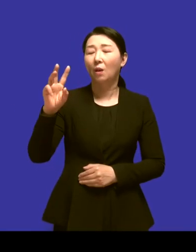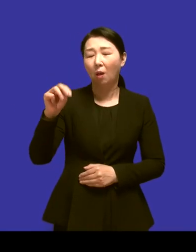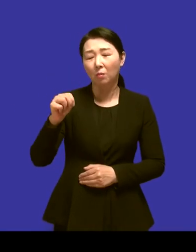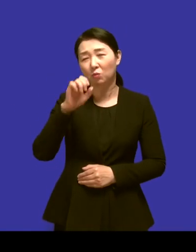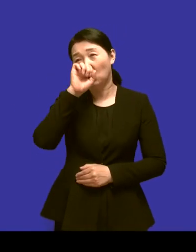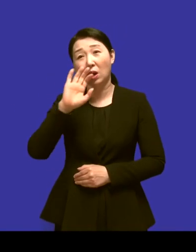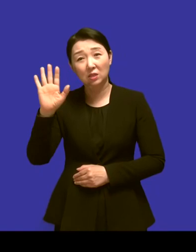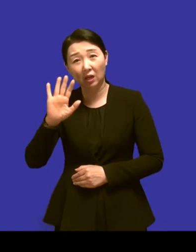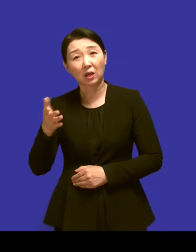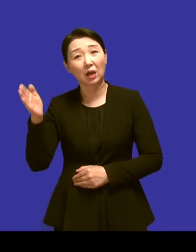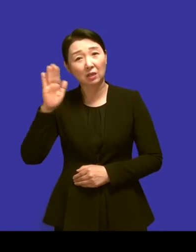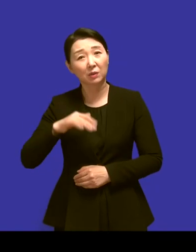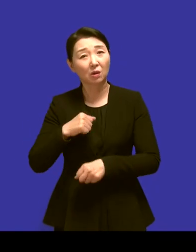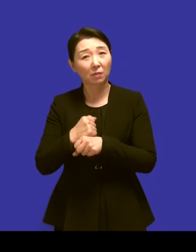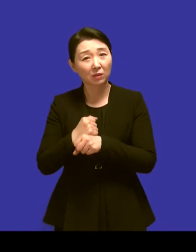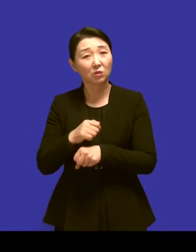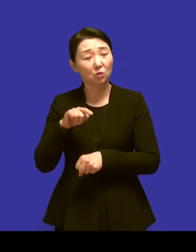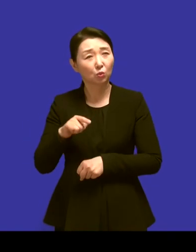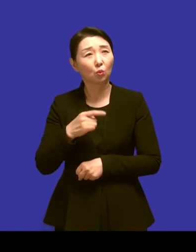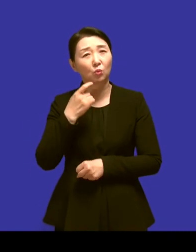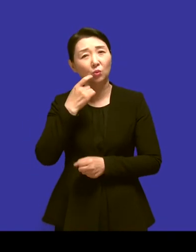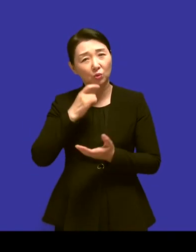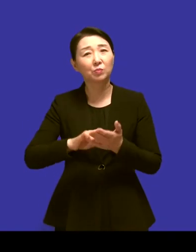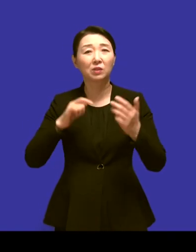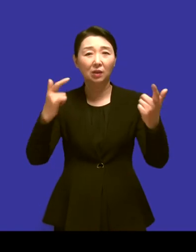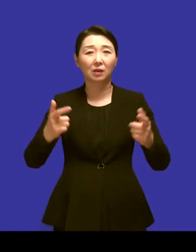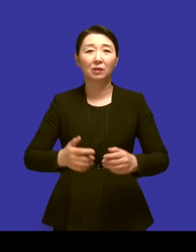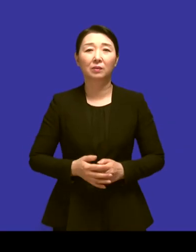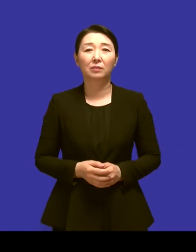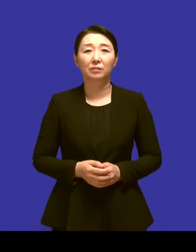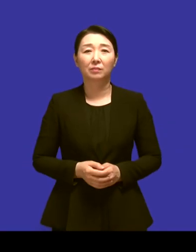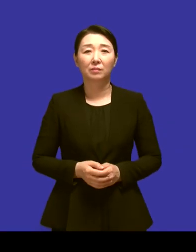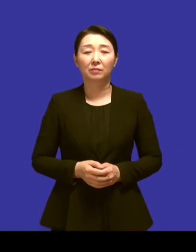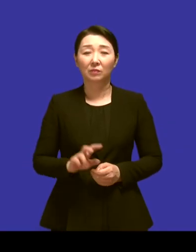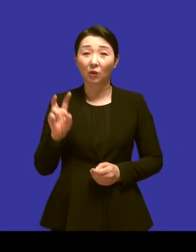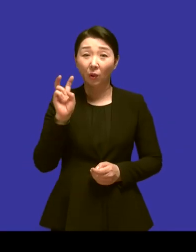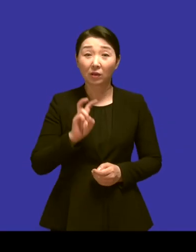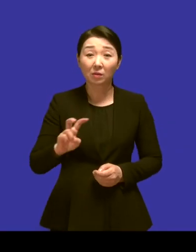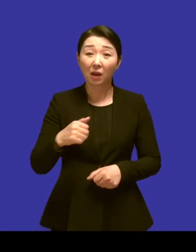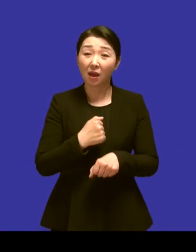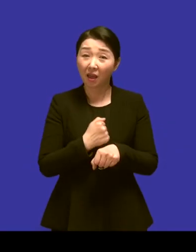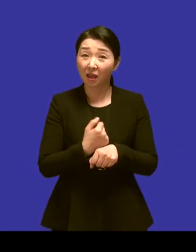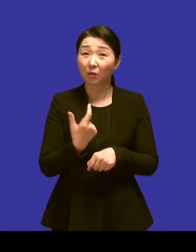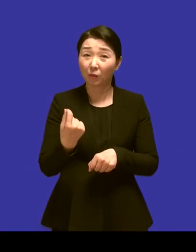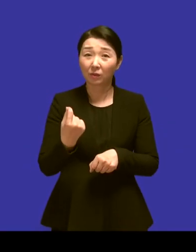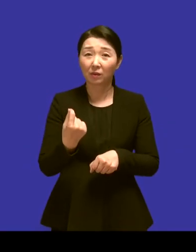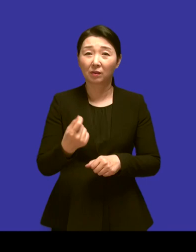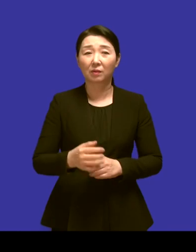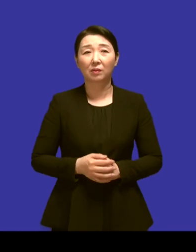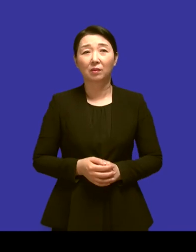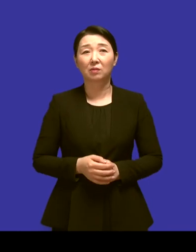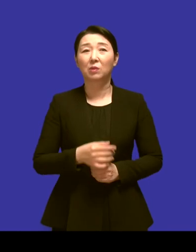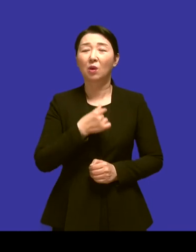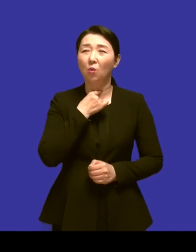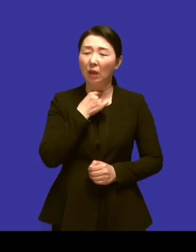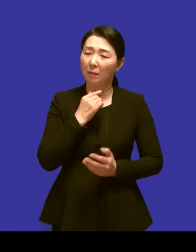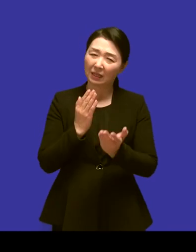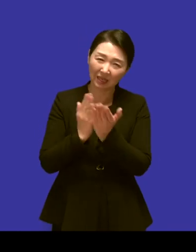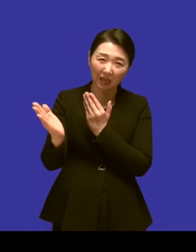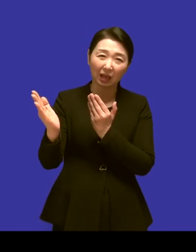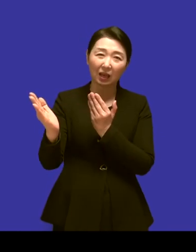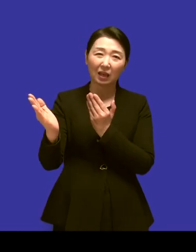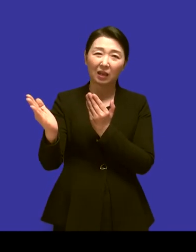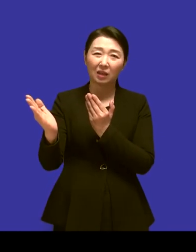들으면서 그걸 만드는 것도 쉽진 않더라고요. 어쨌든 뭔가 음악을 하긴 하는 건데 원하는 장르가 또 아니다